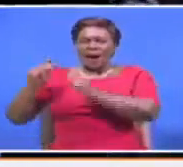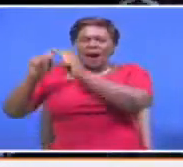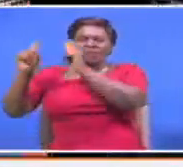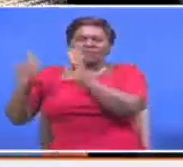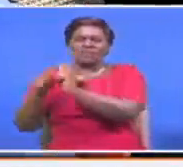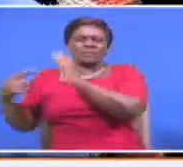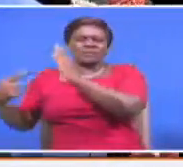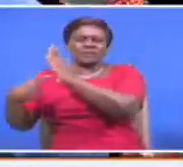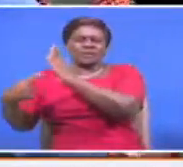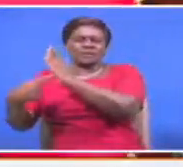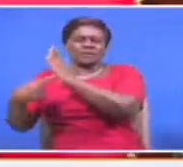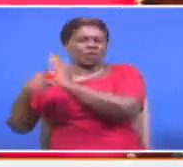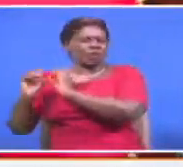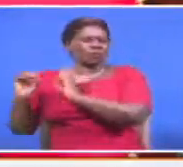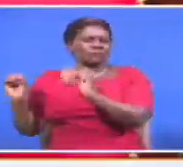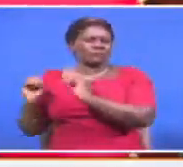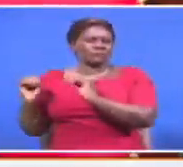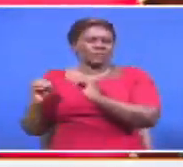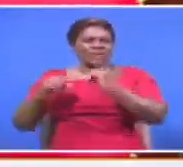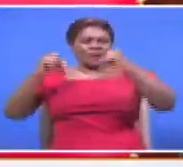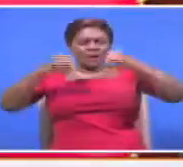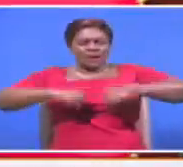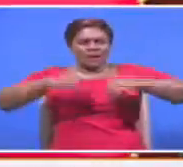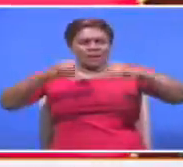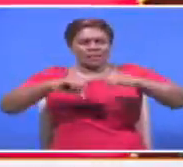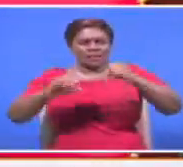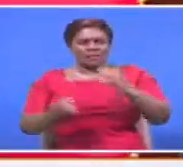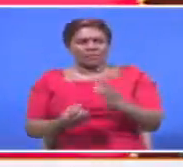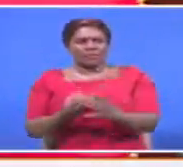cha kiufundi na usaidizi. We've agreed to set up